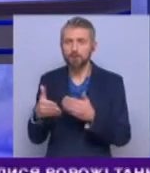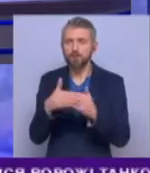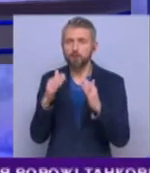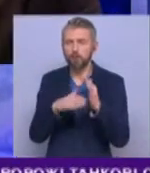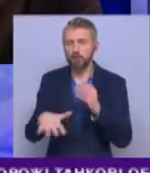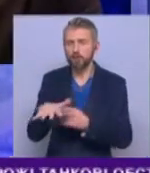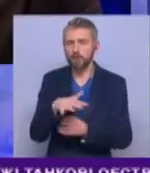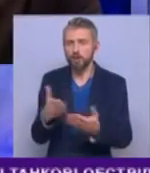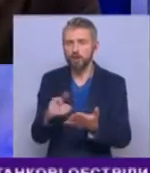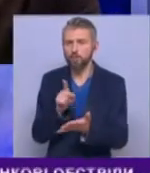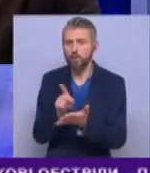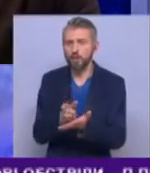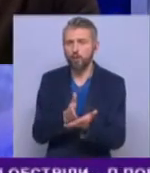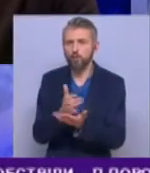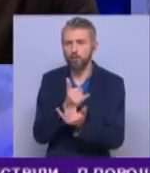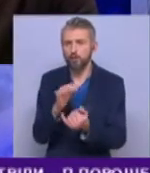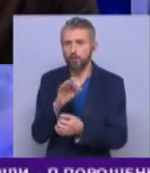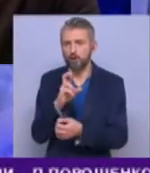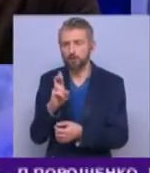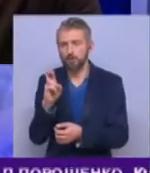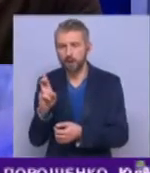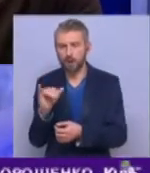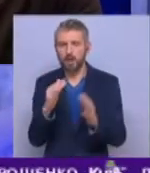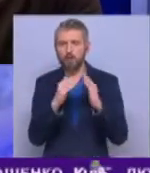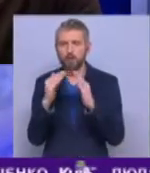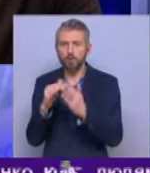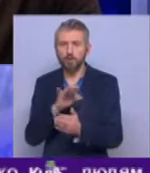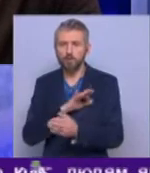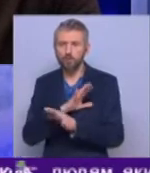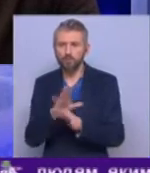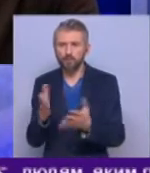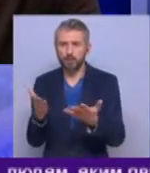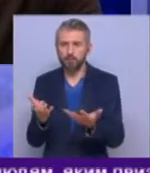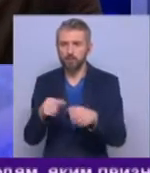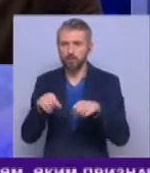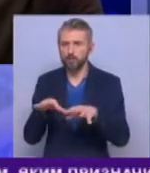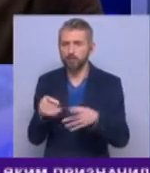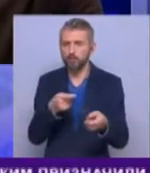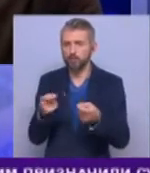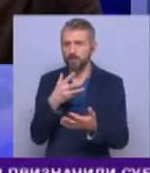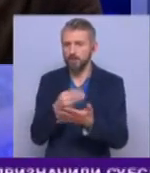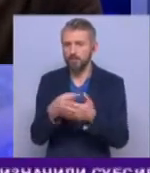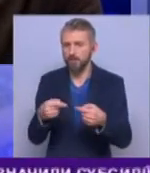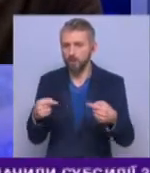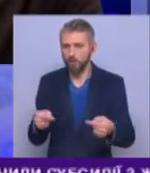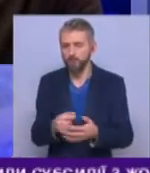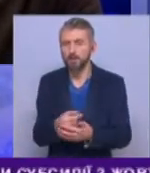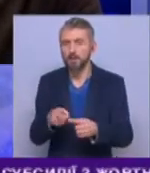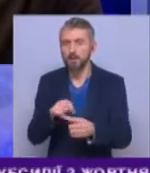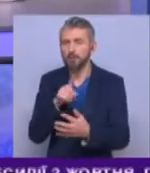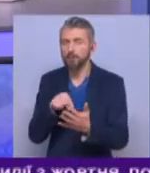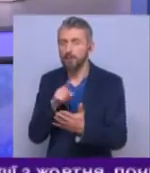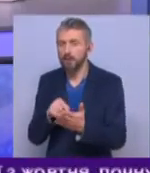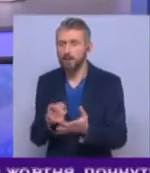прибудинкової території, які повинні обслуговувати ОСББ і будинки неюридичні особи, які прийняли рішення щодо управління своїм майном. Тобто, ці питання